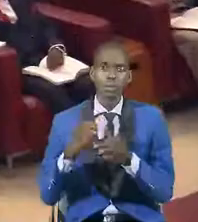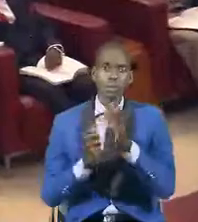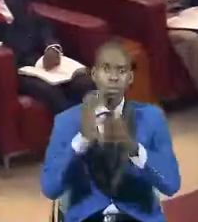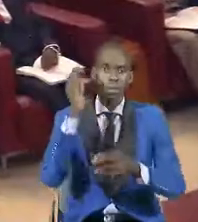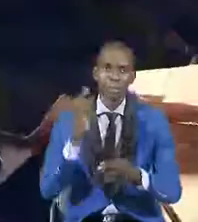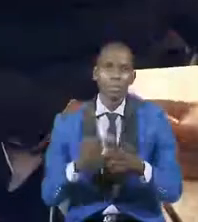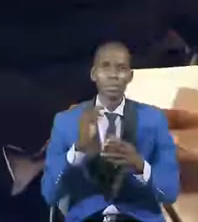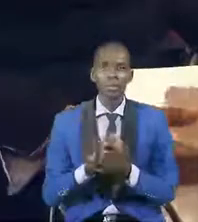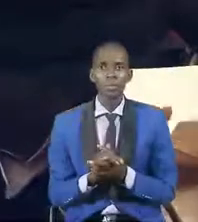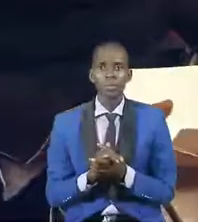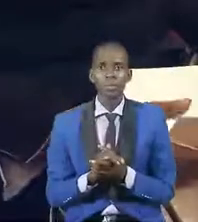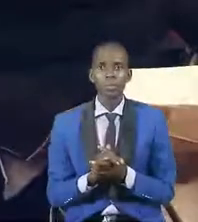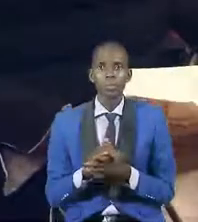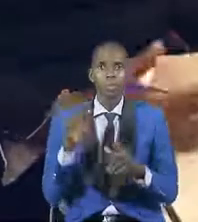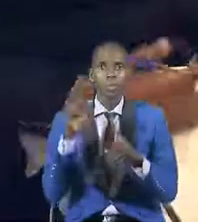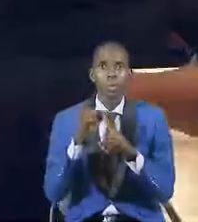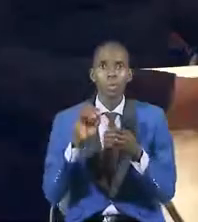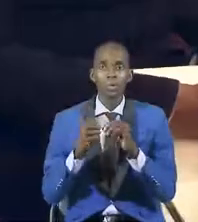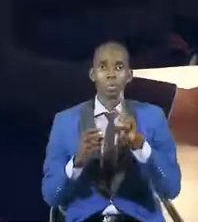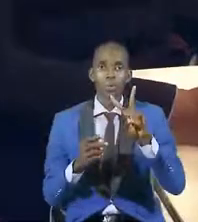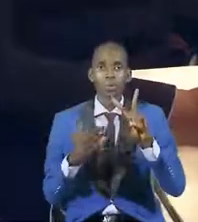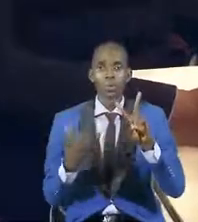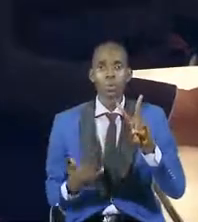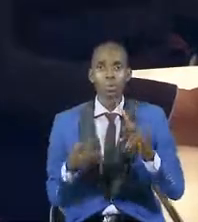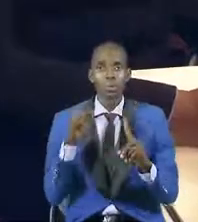de Jésus-Christ. Nous allons au